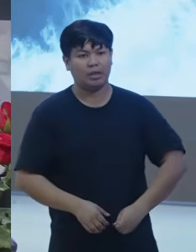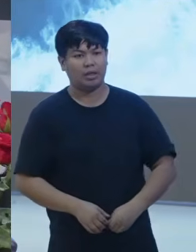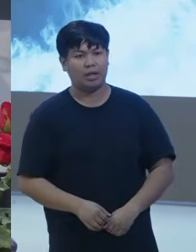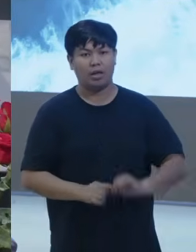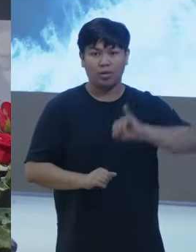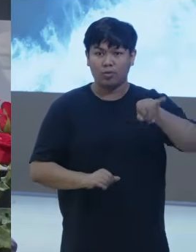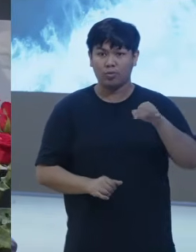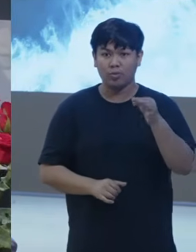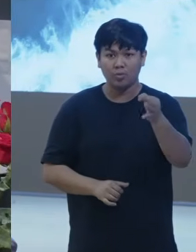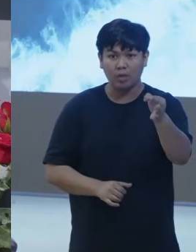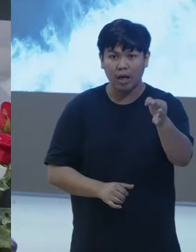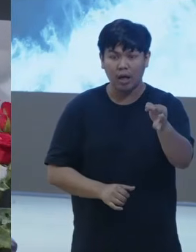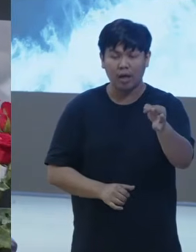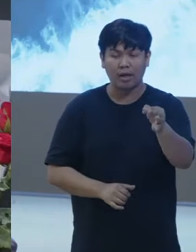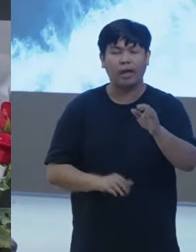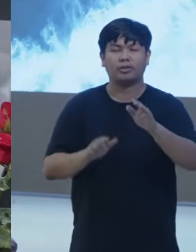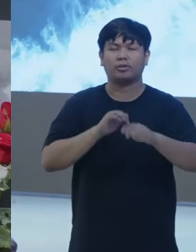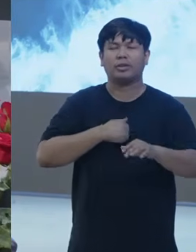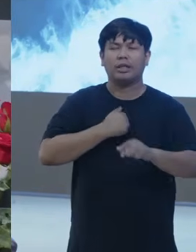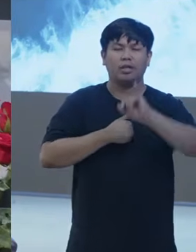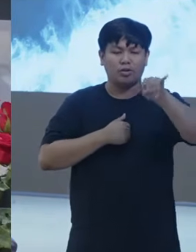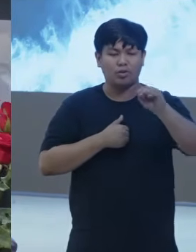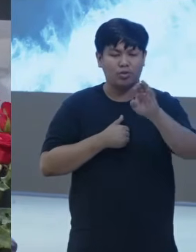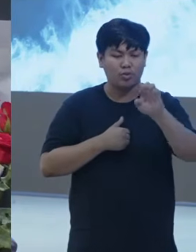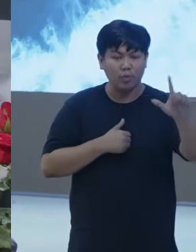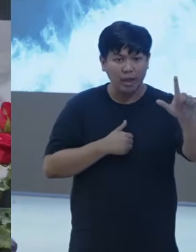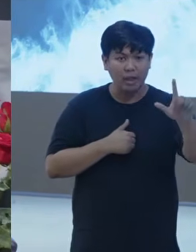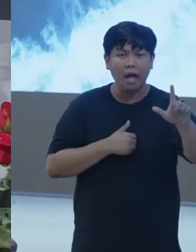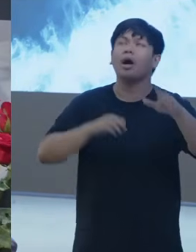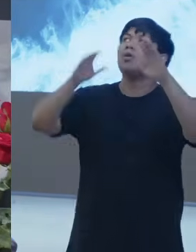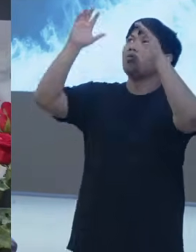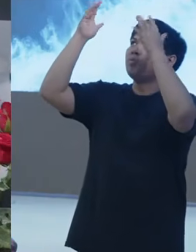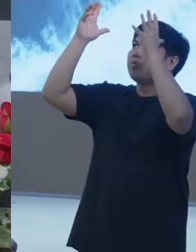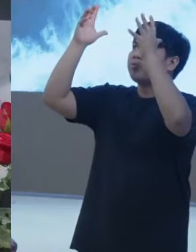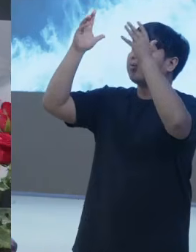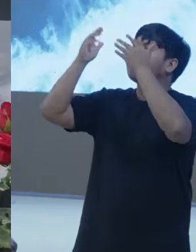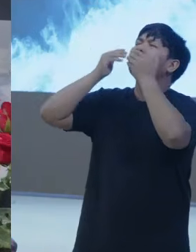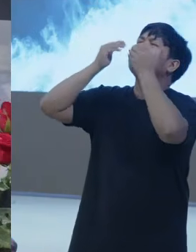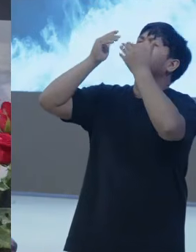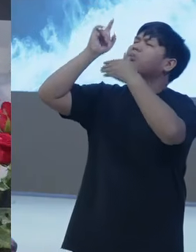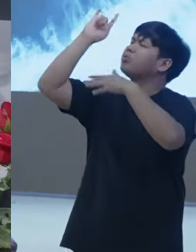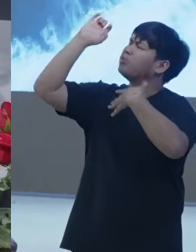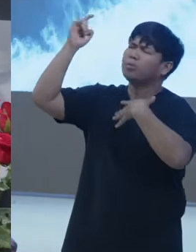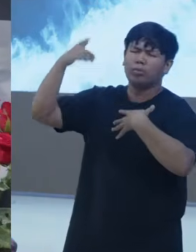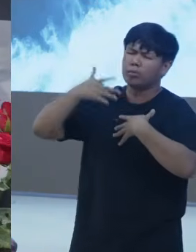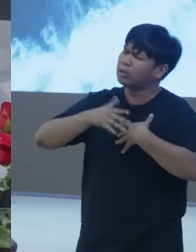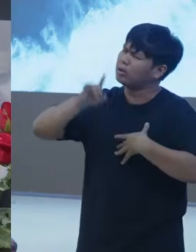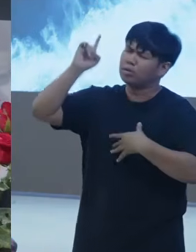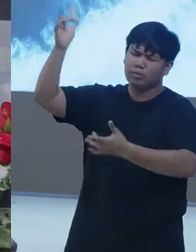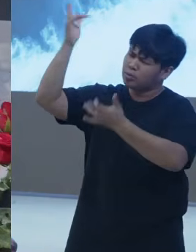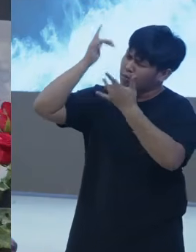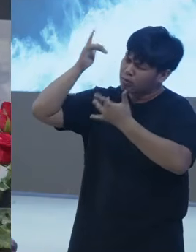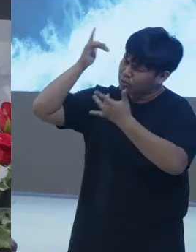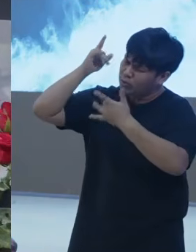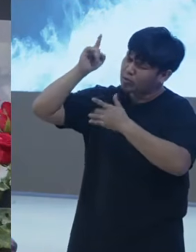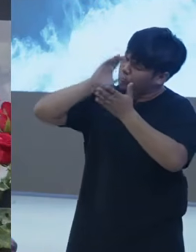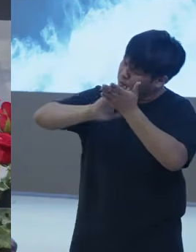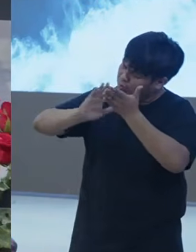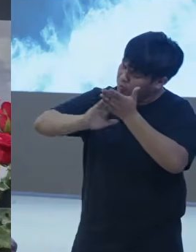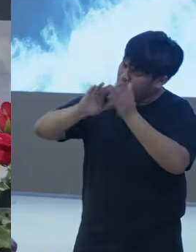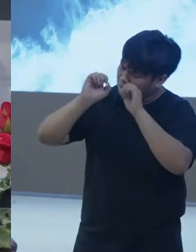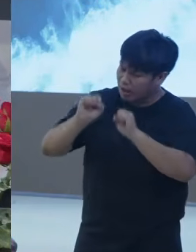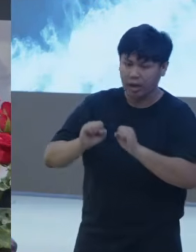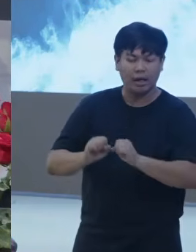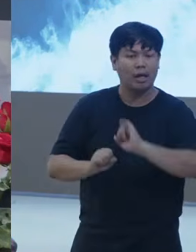Sinasabi ko na nga ba na ikaw ay maawain. ikaw ay magpapatawad, ikaw